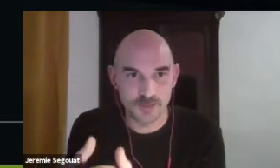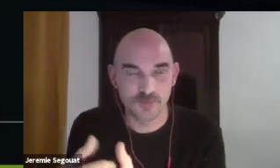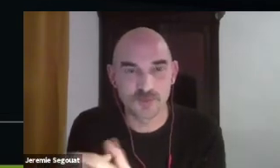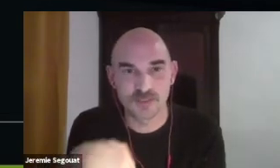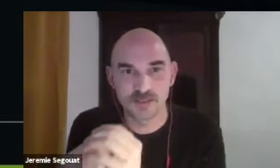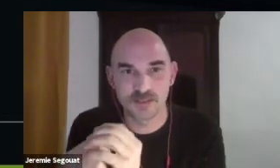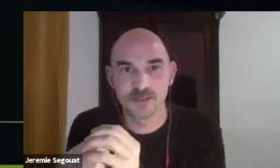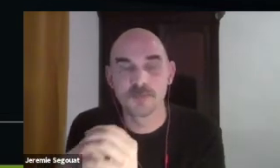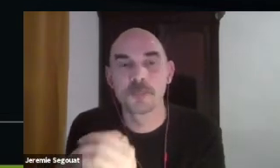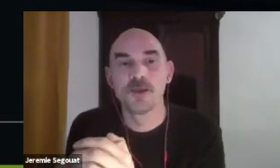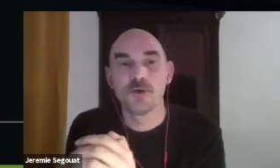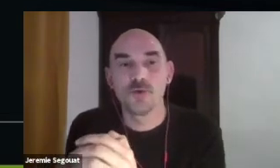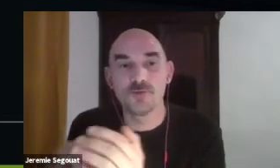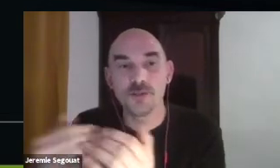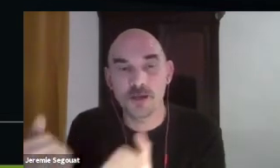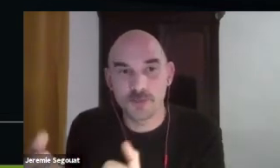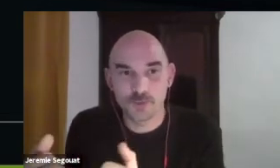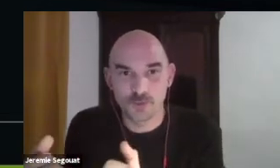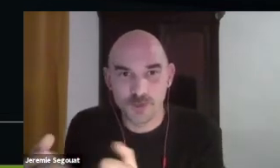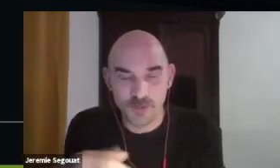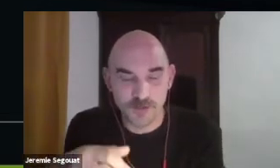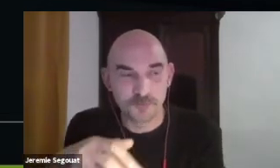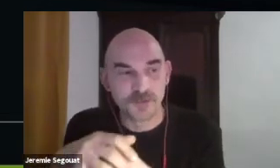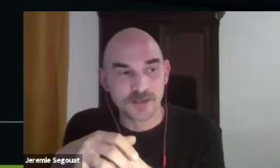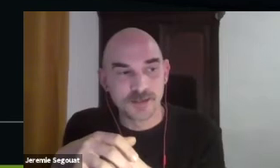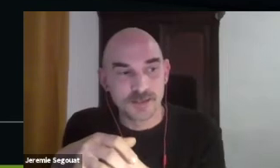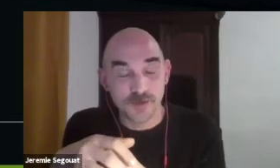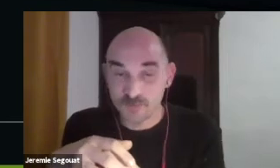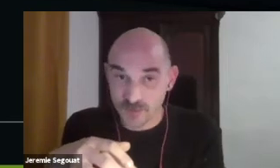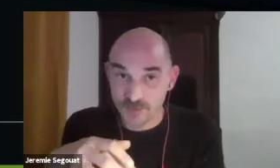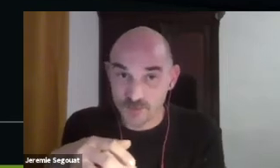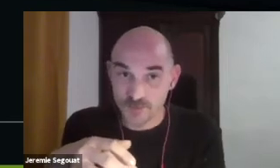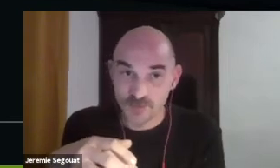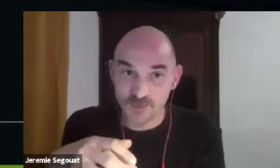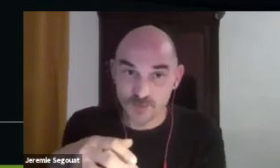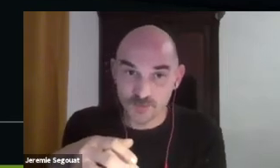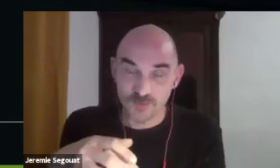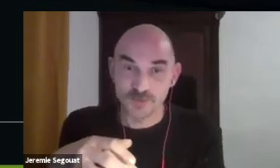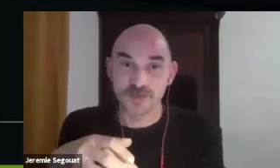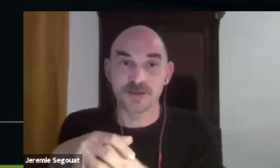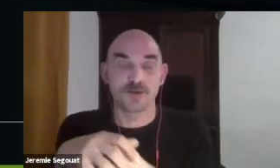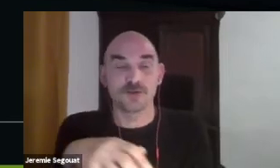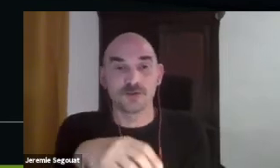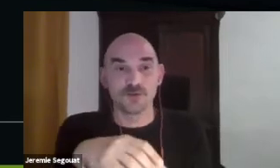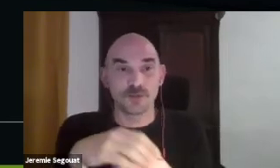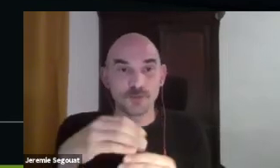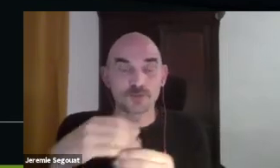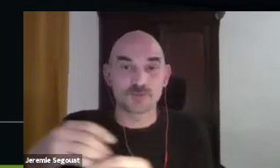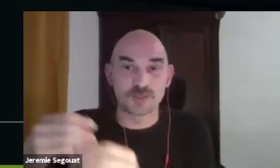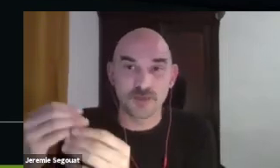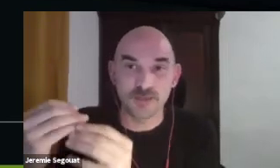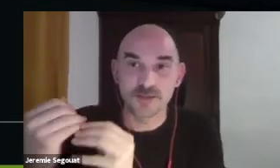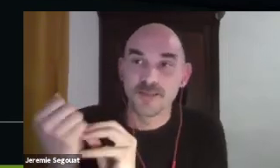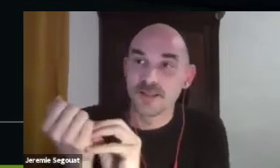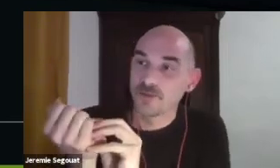quand on va passer en langue des signes tactiles au niveau des paramètres non manuels il va y avoir également des modifications notamment pour